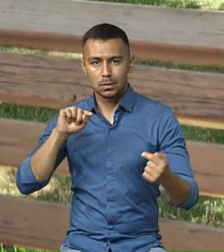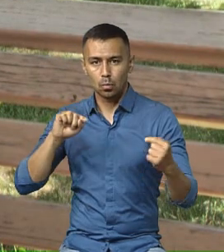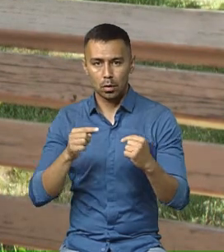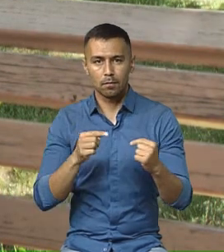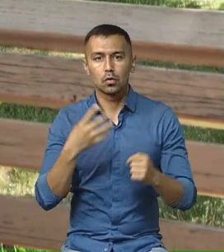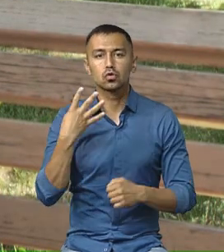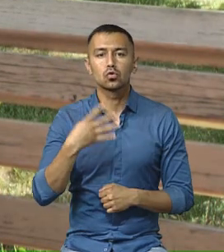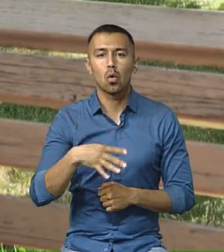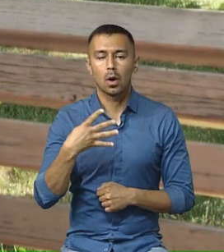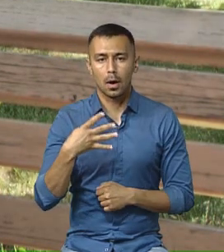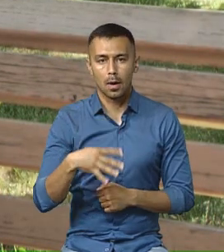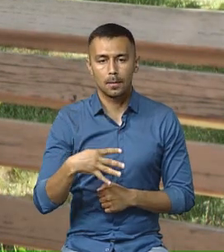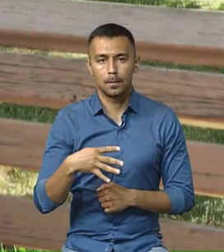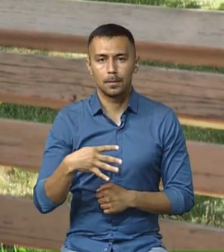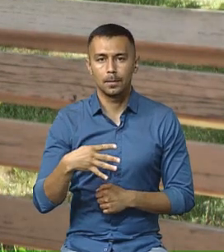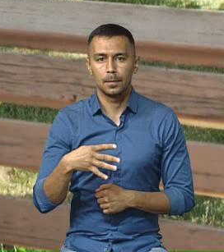40